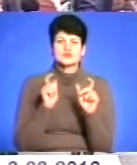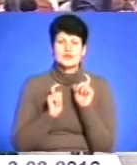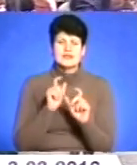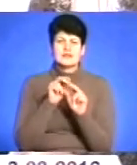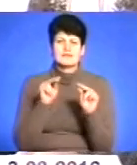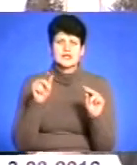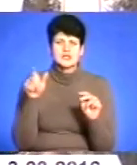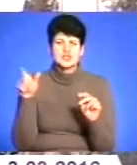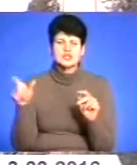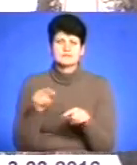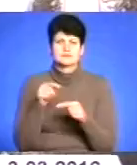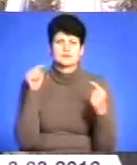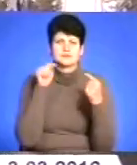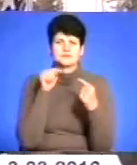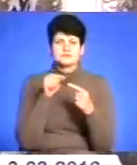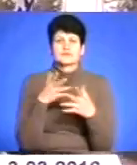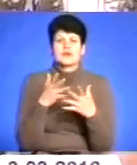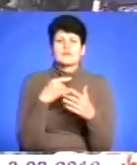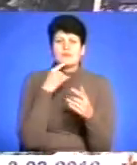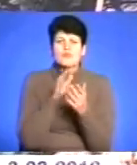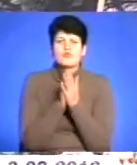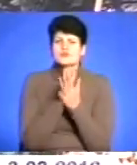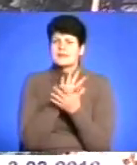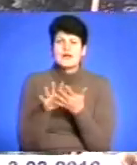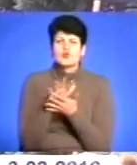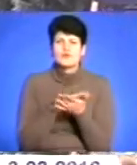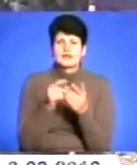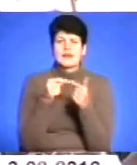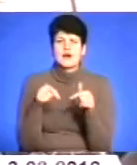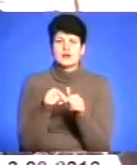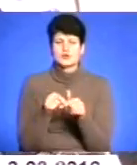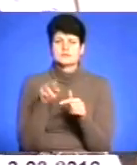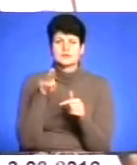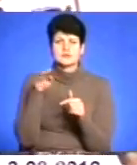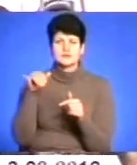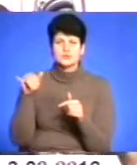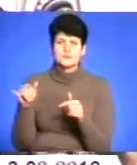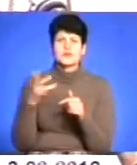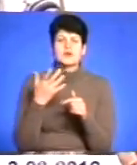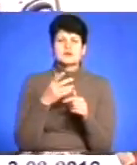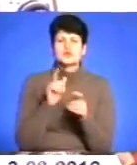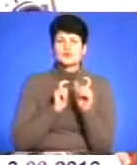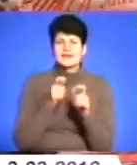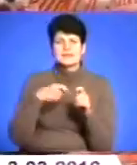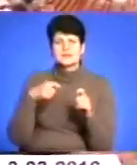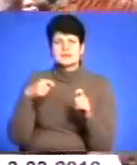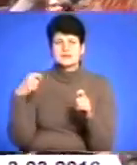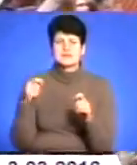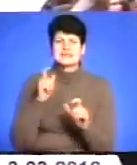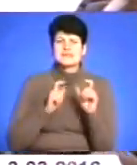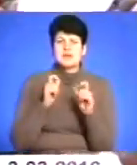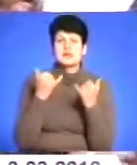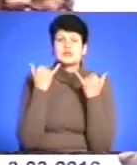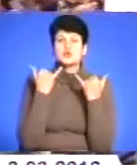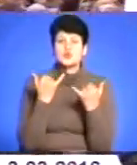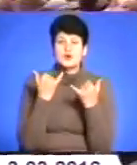адміністрацію. Вони закликають владу не руйнувати галузь профтехосвіти, вимагають виплат стипендій та зарплат. Студентам затримували виплату стипендій, але